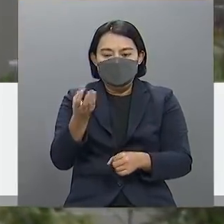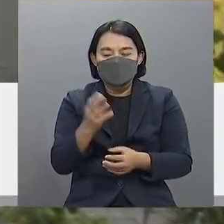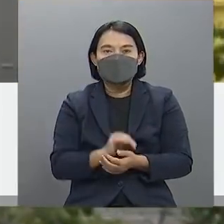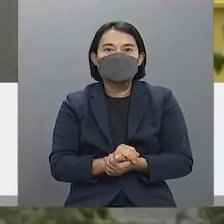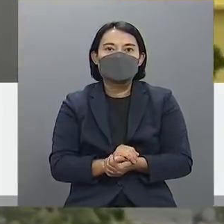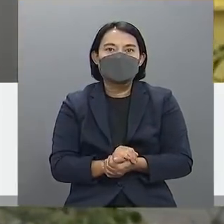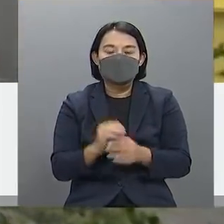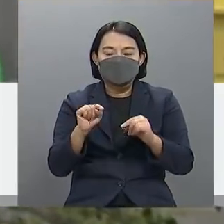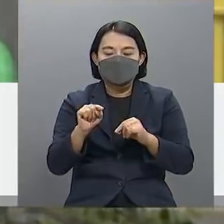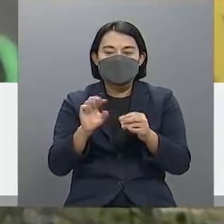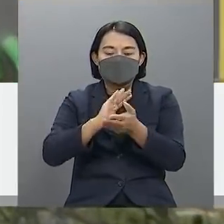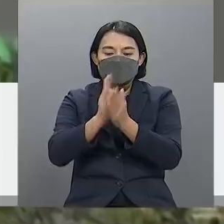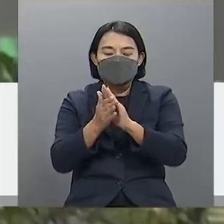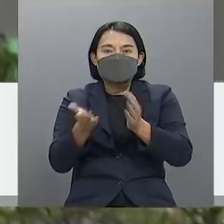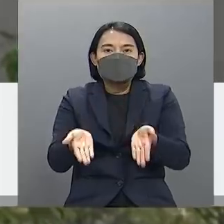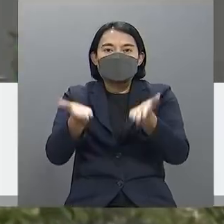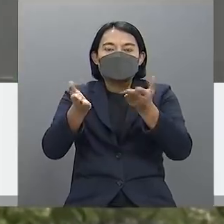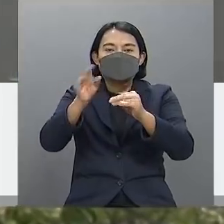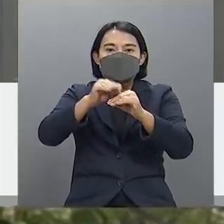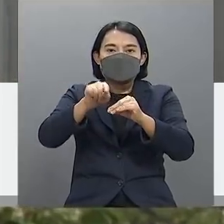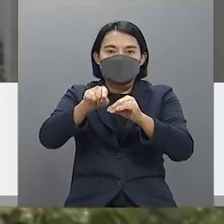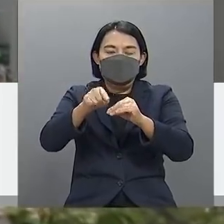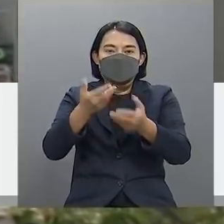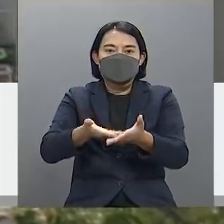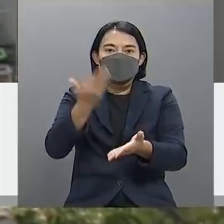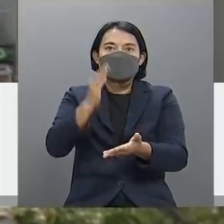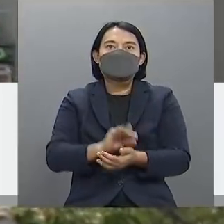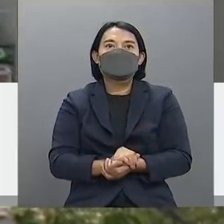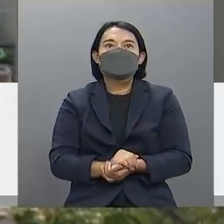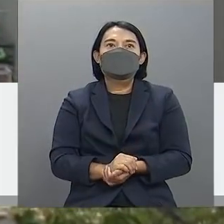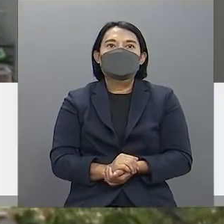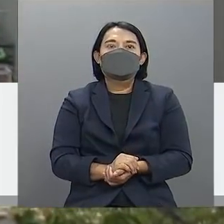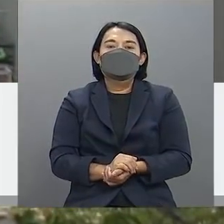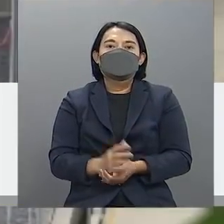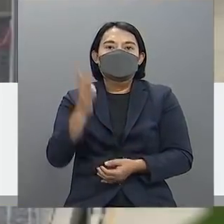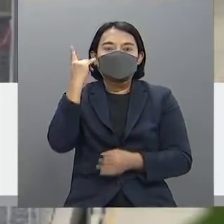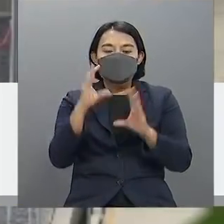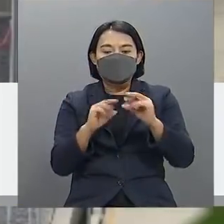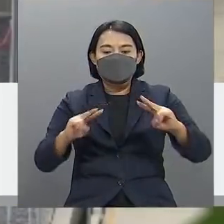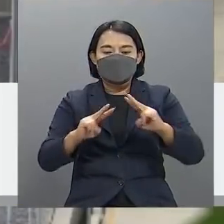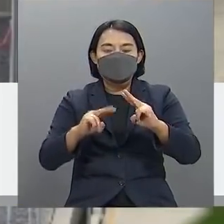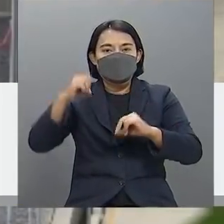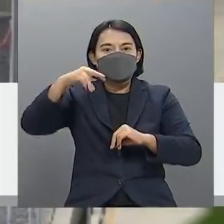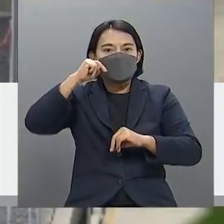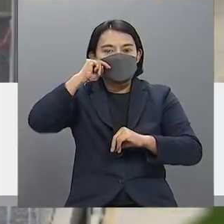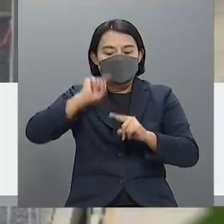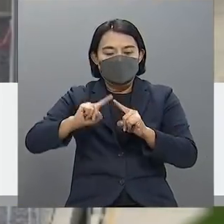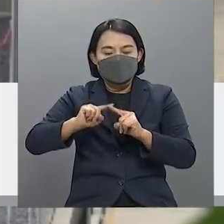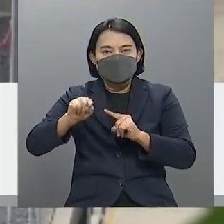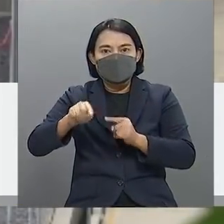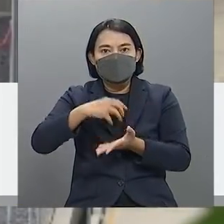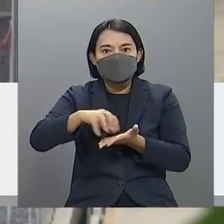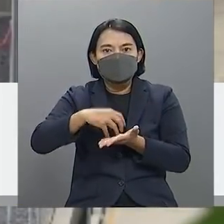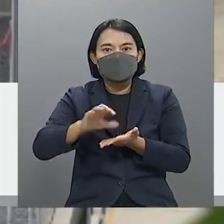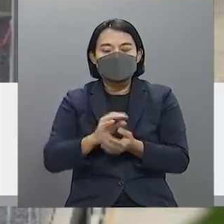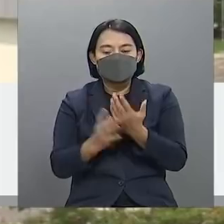ขึ้นนะคะมีรายงานว่าในการประชุมคณะรัฐมนตรีเมื่อวานนี้กระทรวงพลังงานได้รายงานว่าเฉพาะสัปดาห์นี้สัป